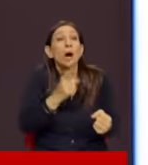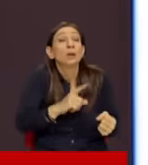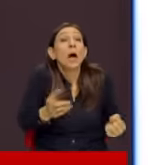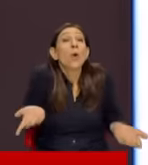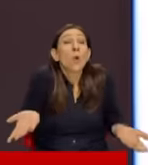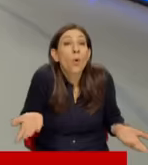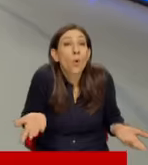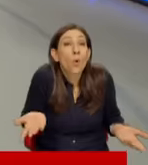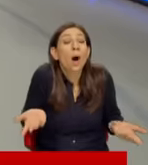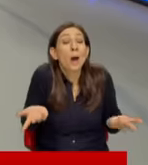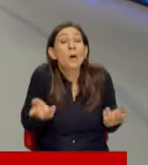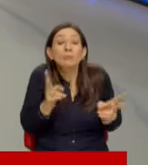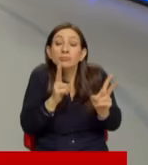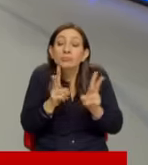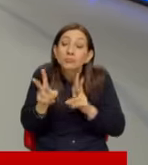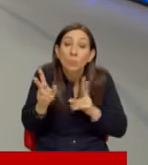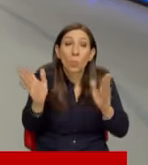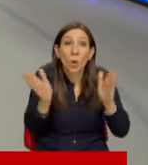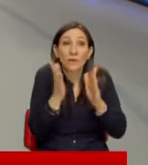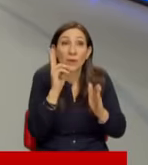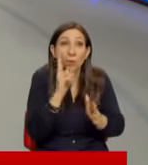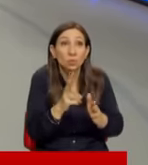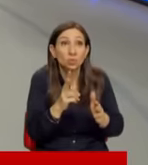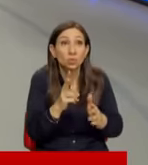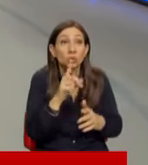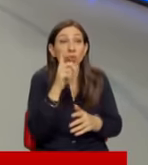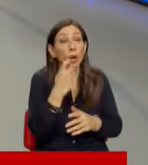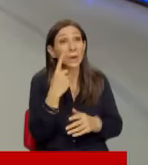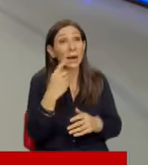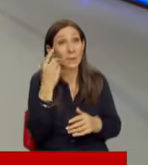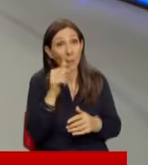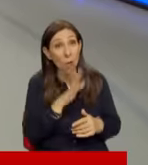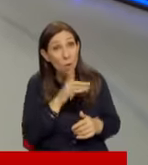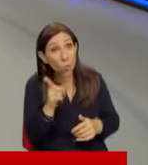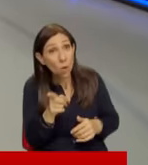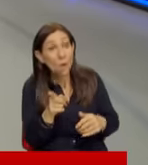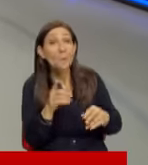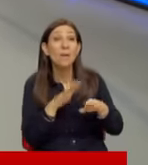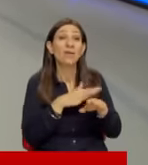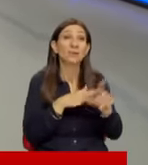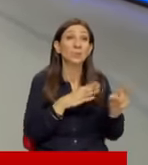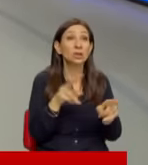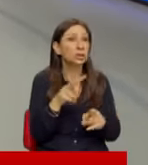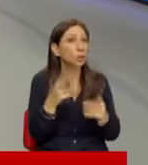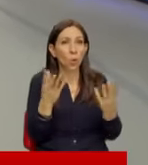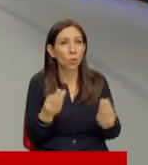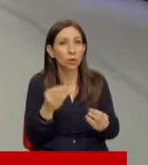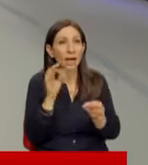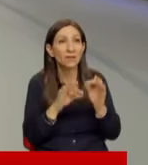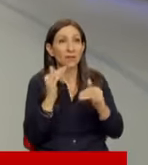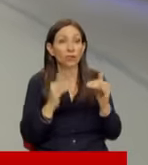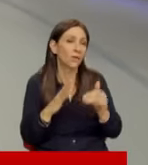aday da seçemiyor. Bulamıyor. Ama şimdi dönüyorsun muhalefet cephesine bakıyorsun, soruya bak. İmamoğlu mu acaba, Mansur Yavaş? İkisi de olur. Enflasyon